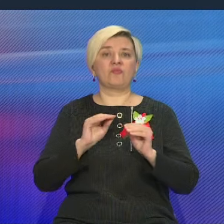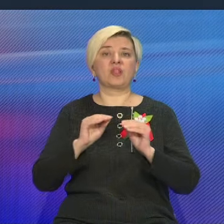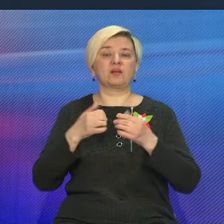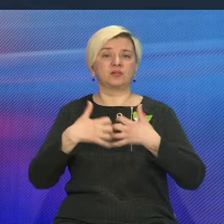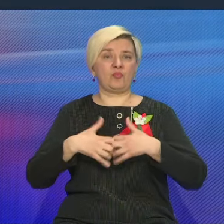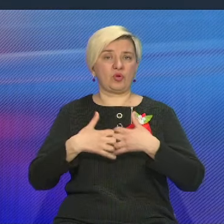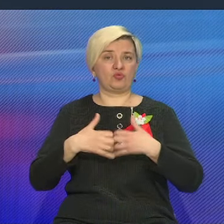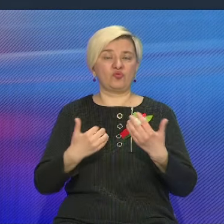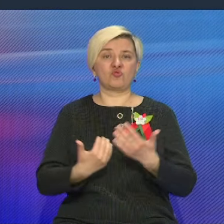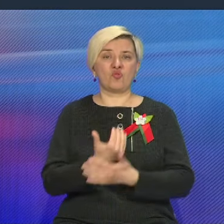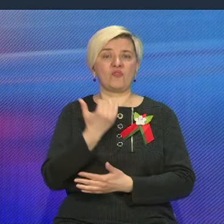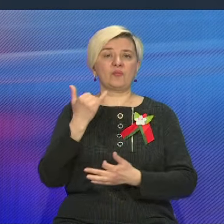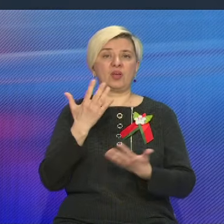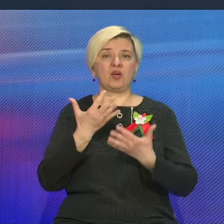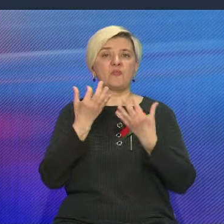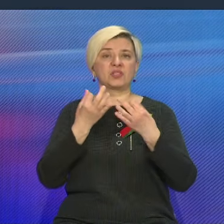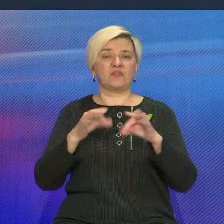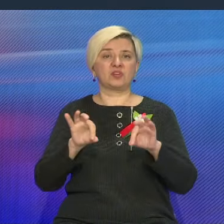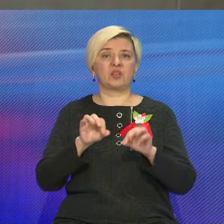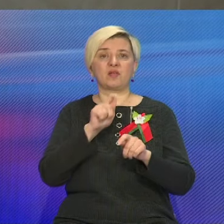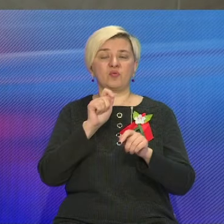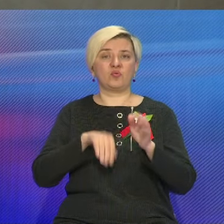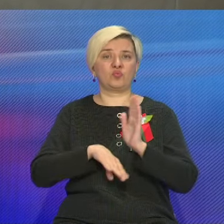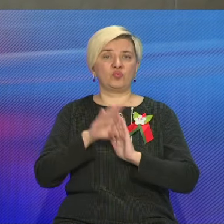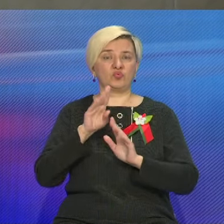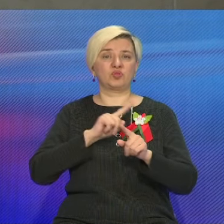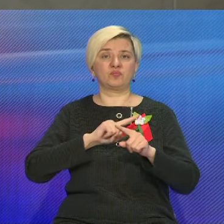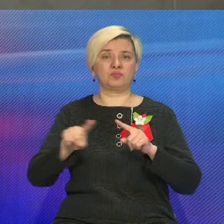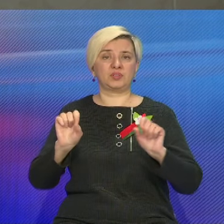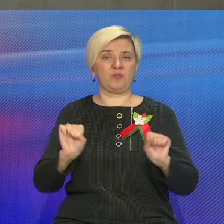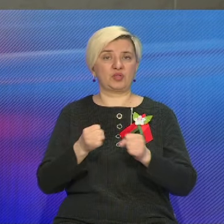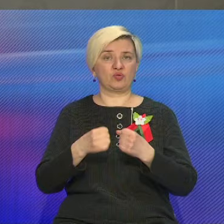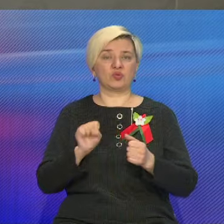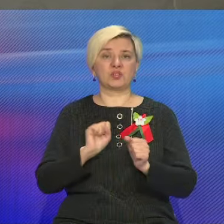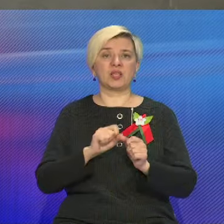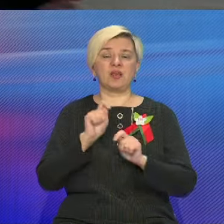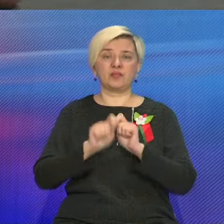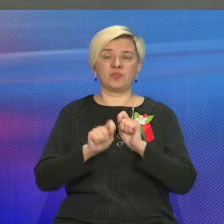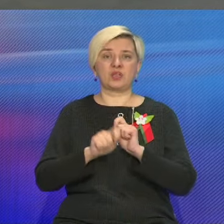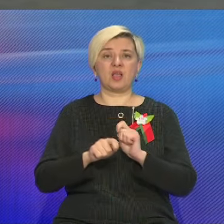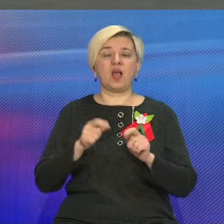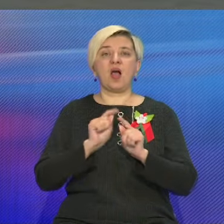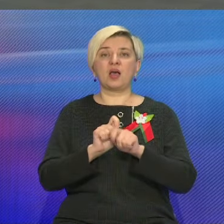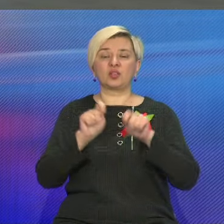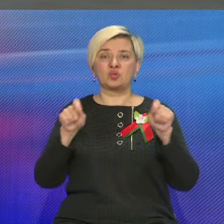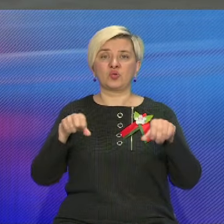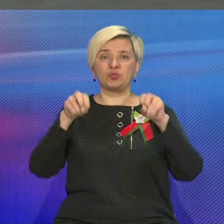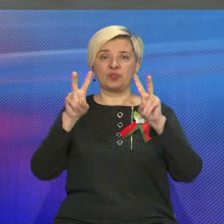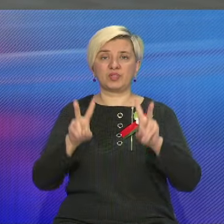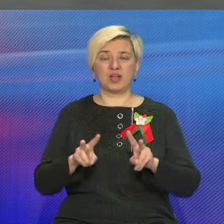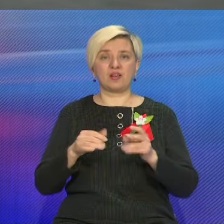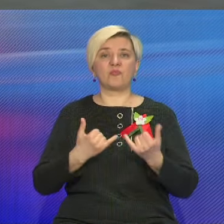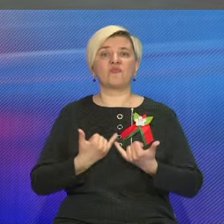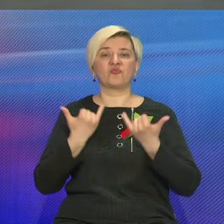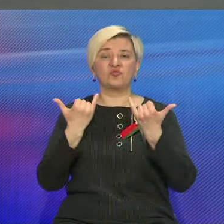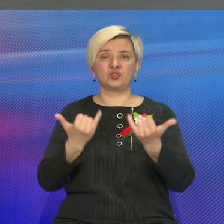дозволяють у рази паскорить і автоматизувати експертизу. Додадім, відкриття унікального комплексу спеціально приміркована до года